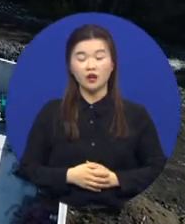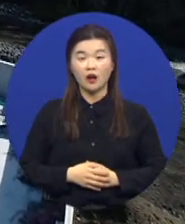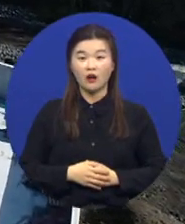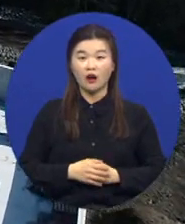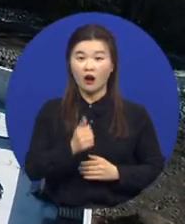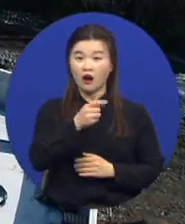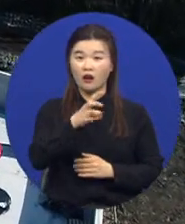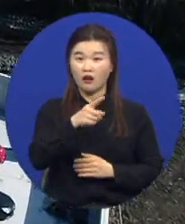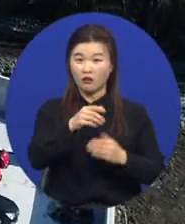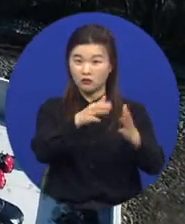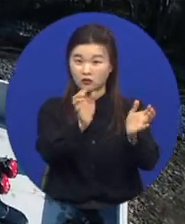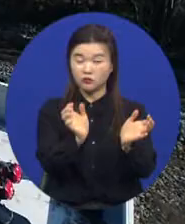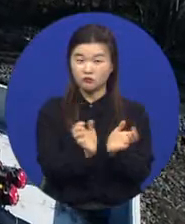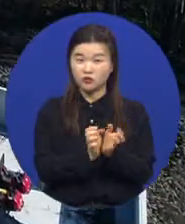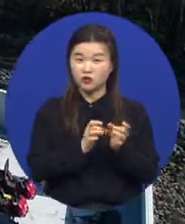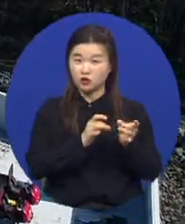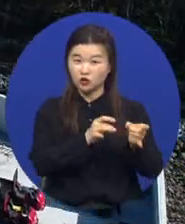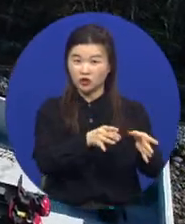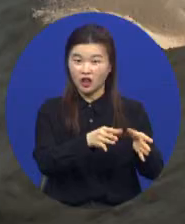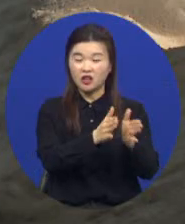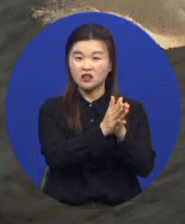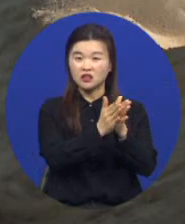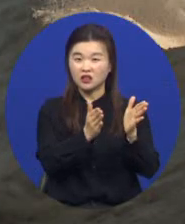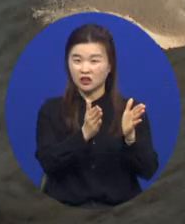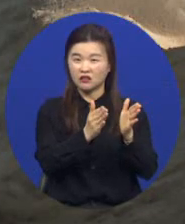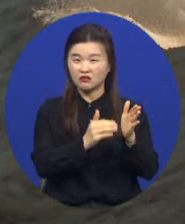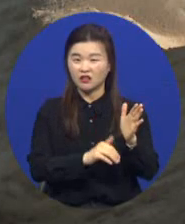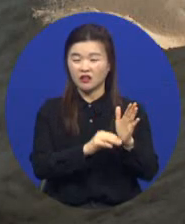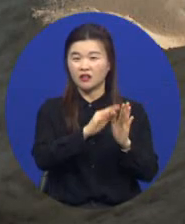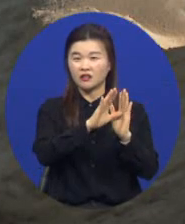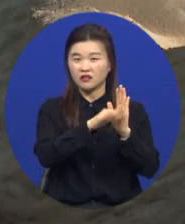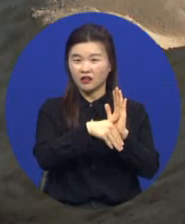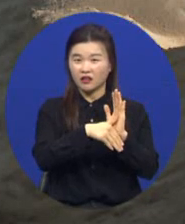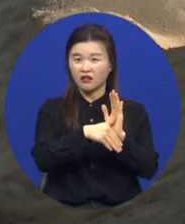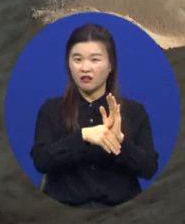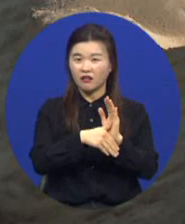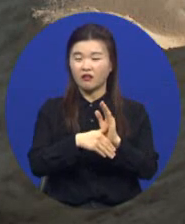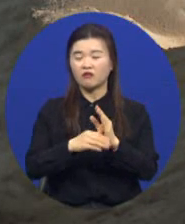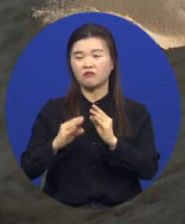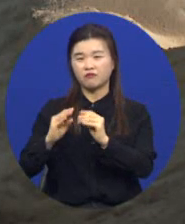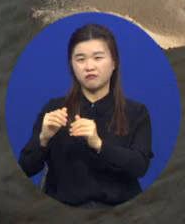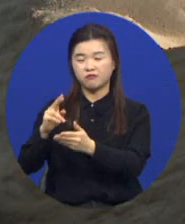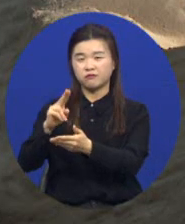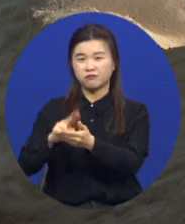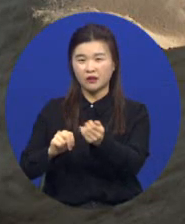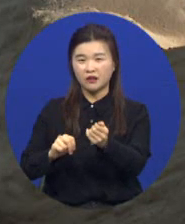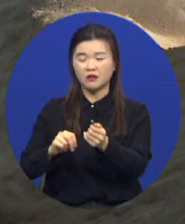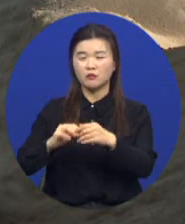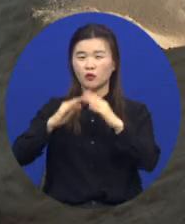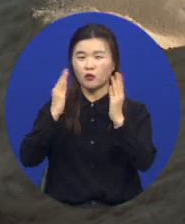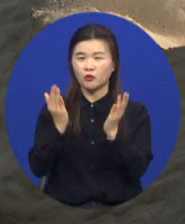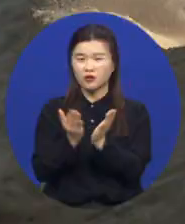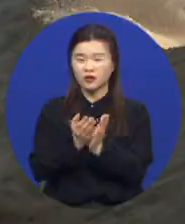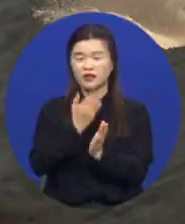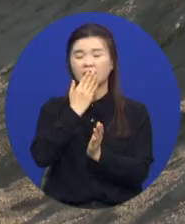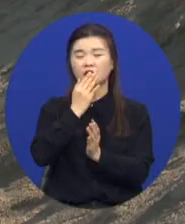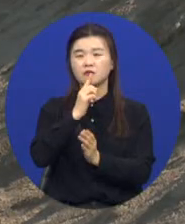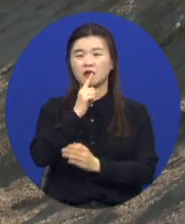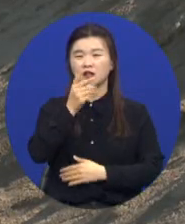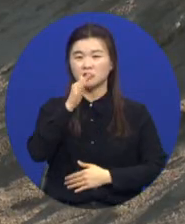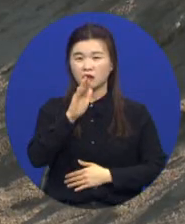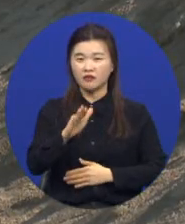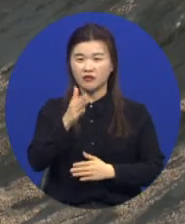한라그룹 죽은 투자유치 시작 단계이고 분리 매각을 포함한 모든 가능성을 열어놓고 있지만